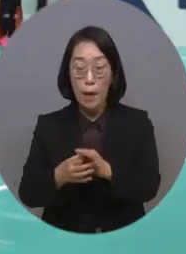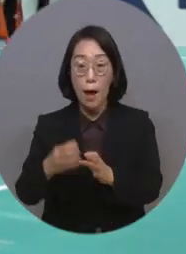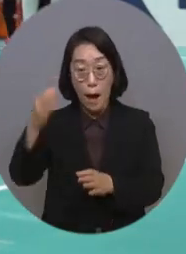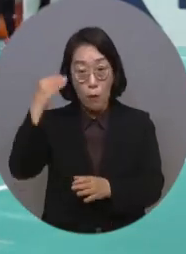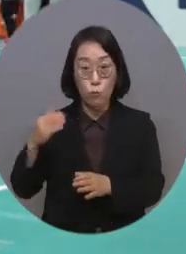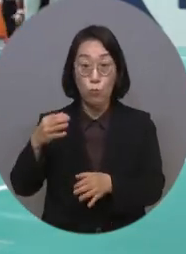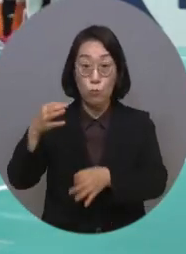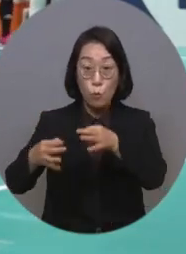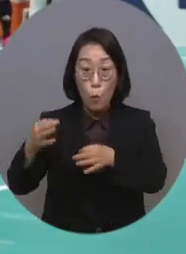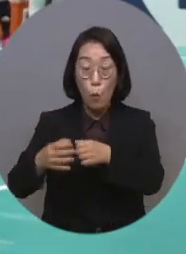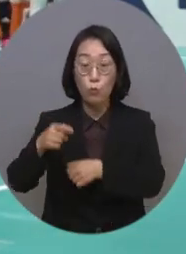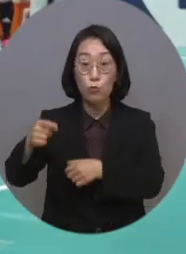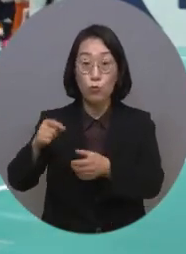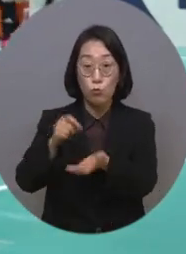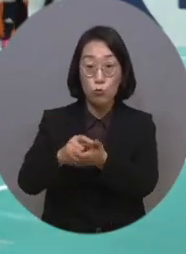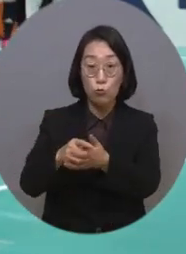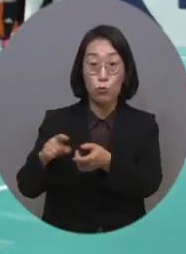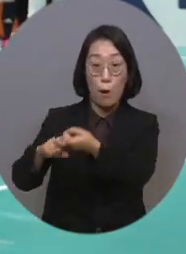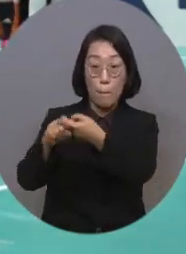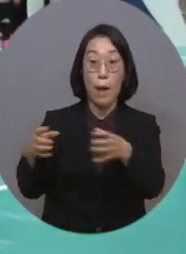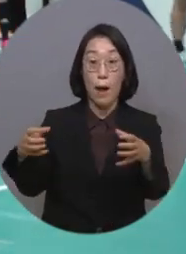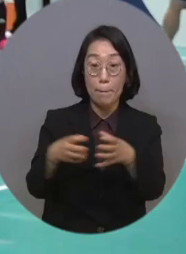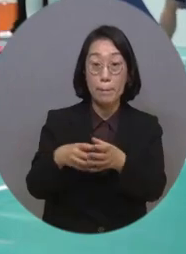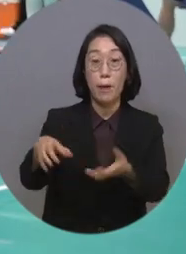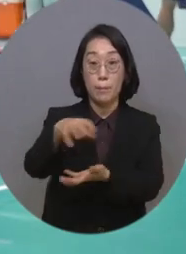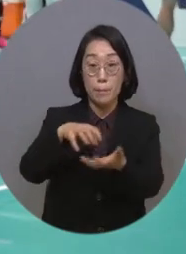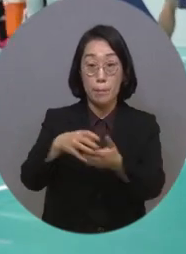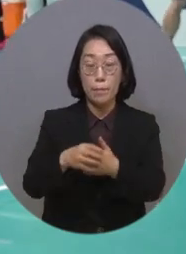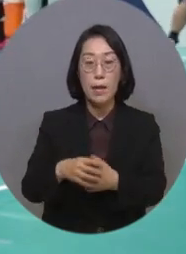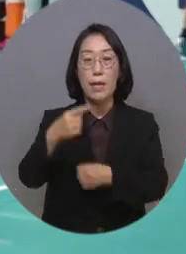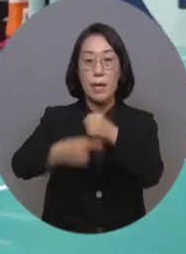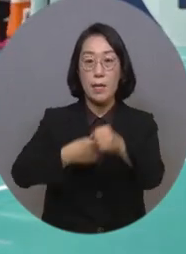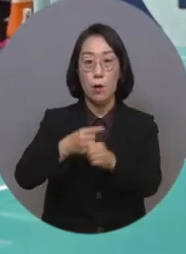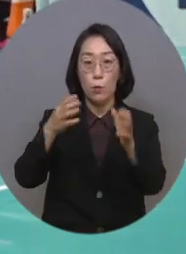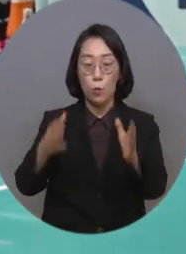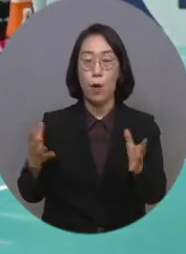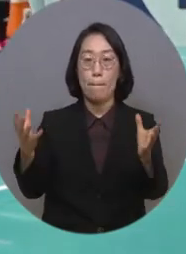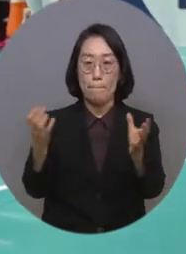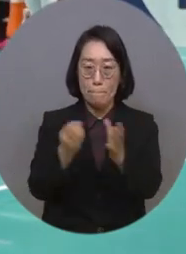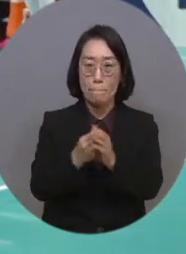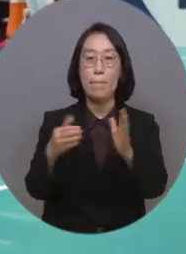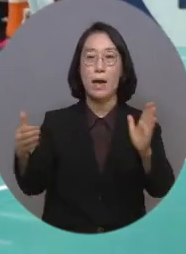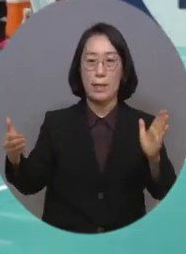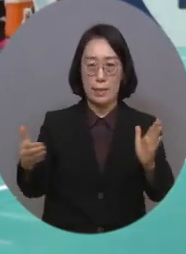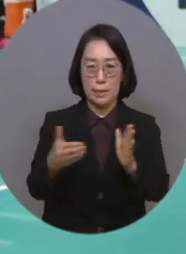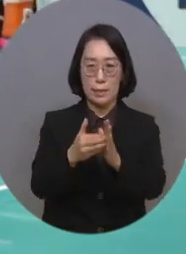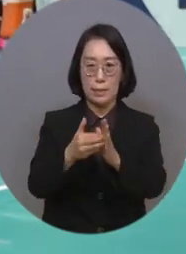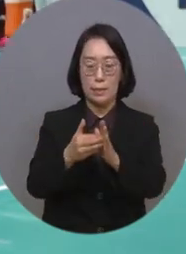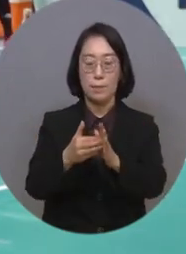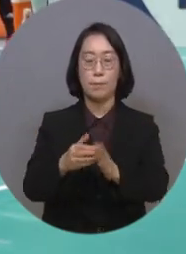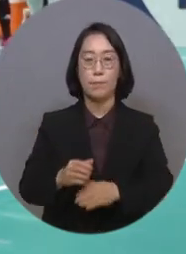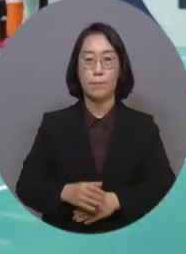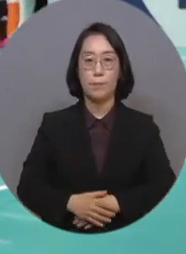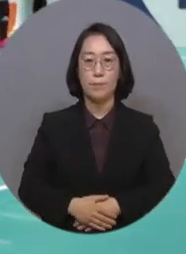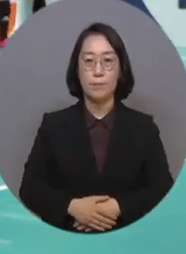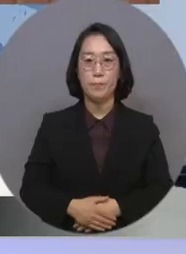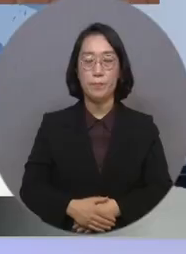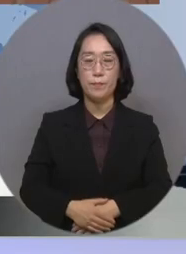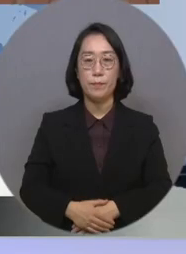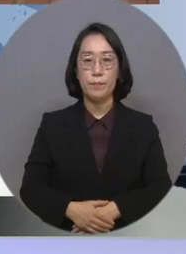프로축구연맹이 진행한 통합축구 대회는 올스타전을 마지막으로 1년간의 여정을 성공적으로 마무리했습니다. 복지TV 뉴스